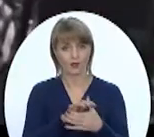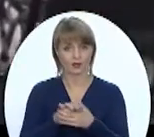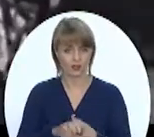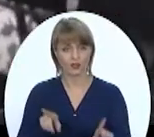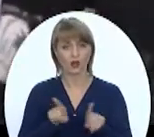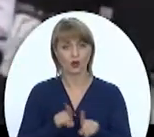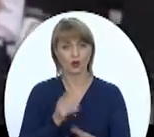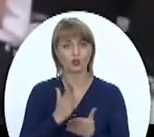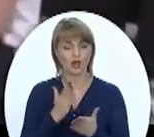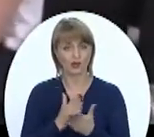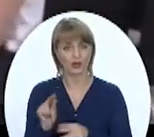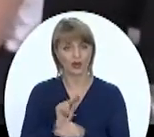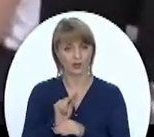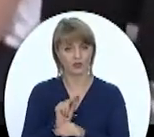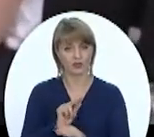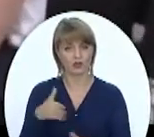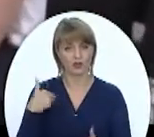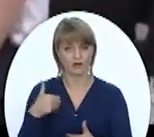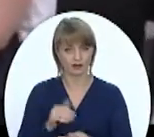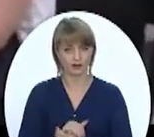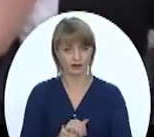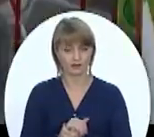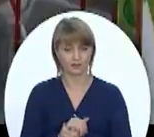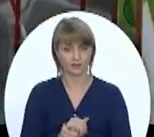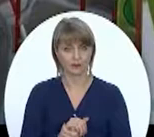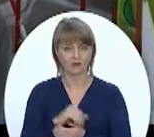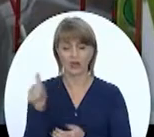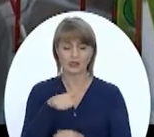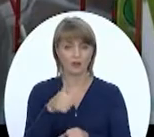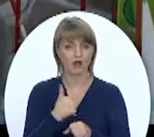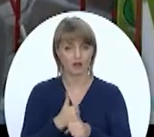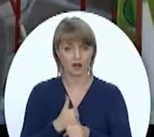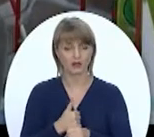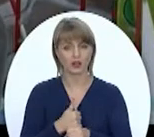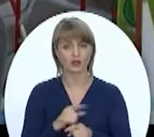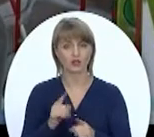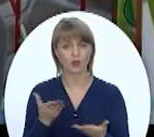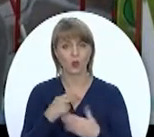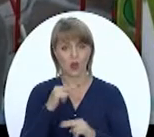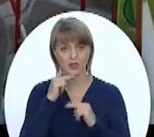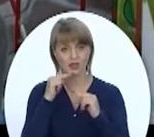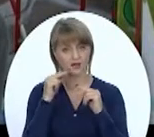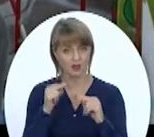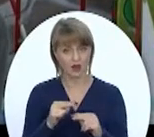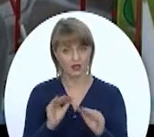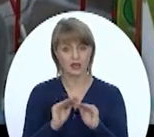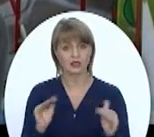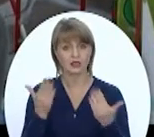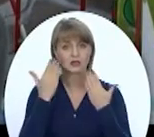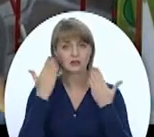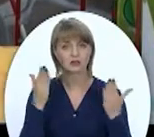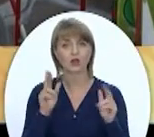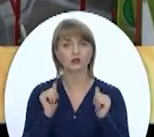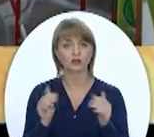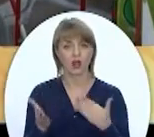тоже имеет терапевтический эффект. И самое главное, вот на что мы обратили внимание, да, дети-то не знают,